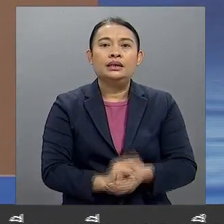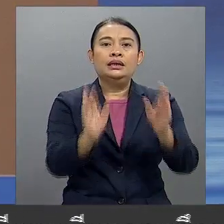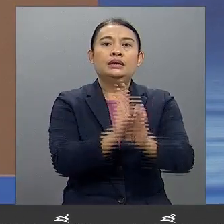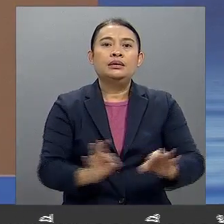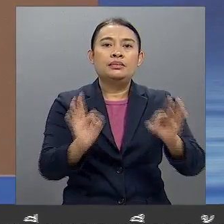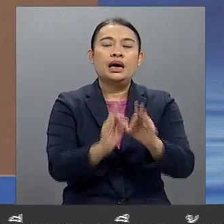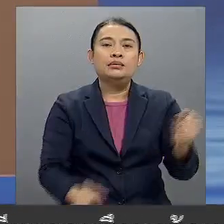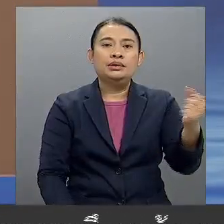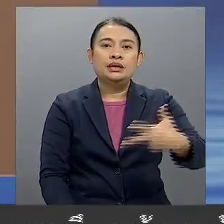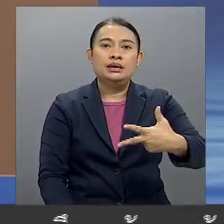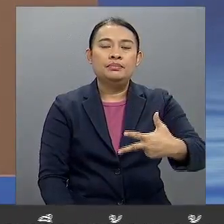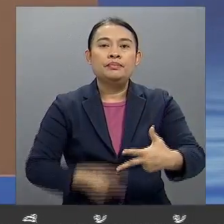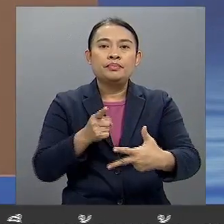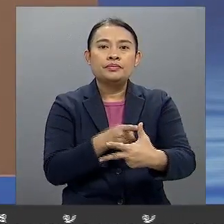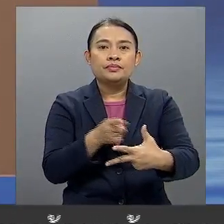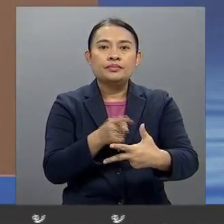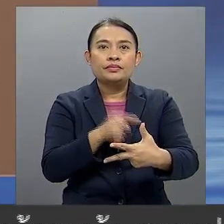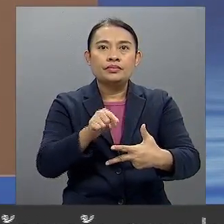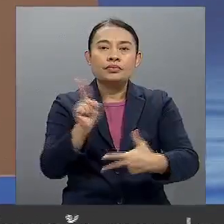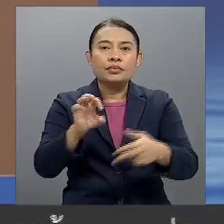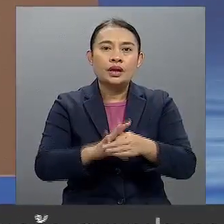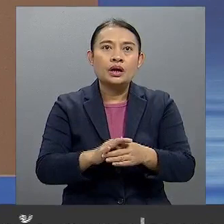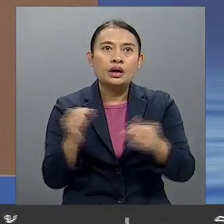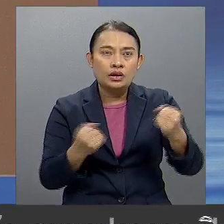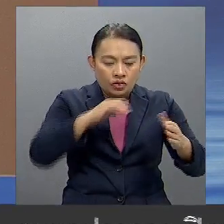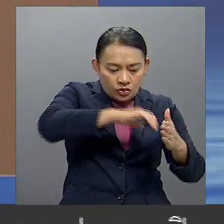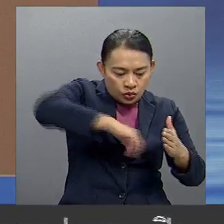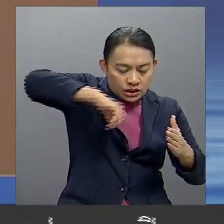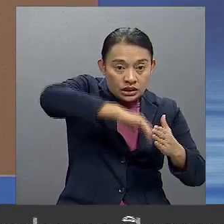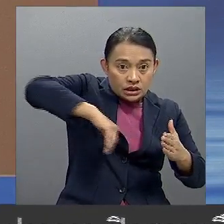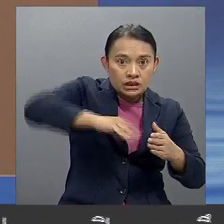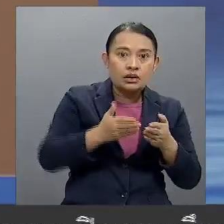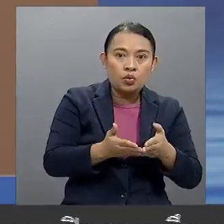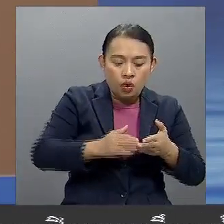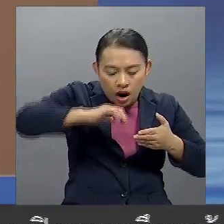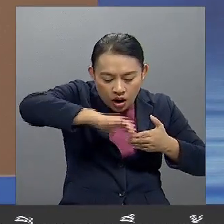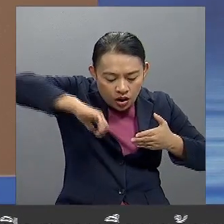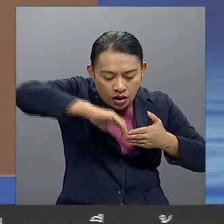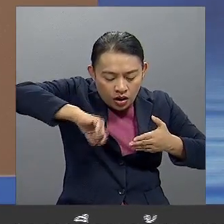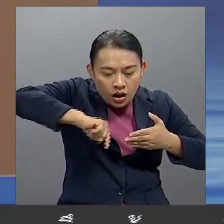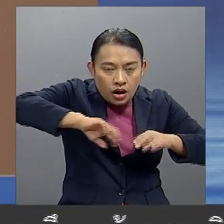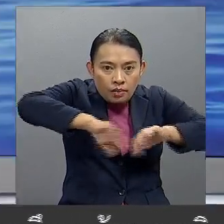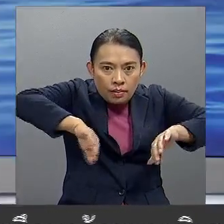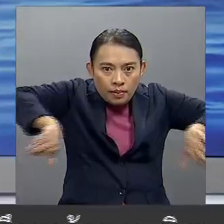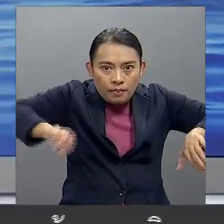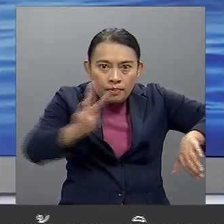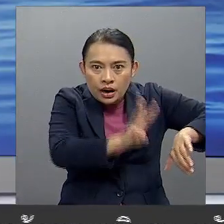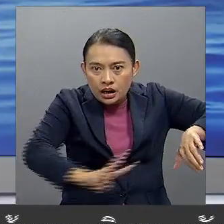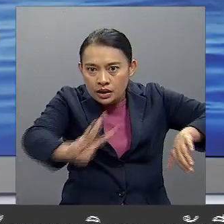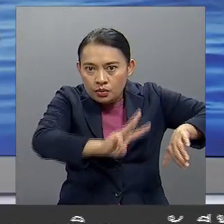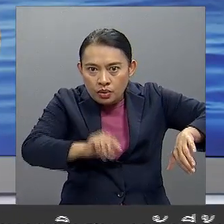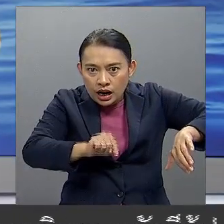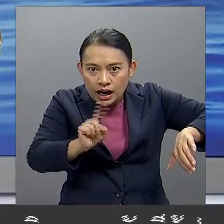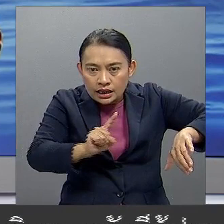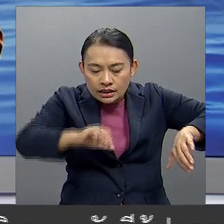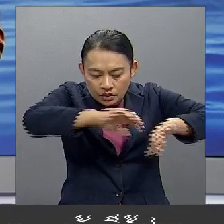กคือการใช้รถขุดดินวรเวณหัวเรือเพื่อให้มีช่องว้างหลงจากนั้นกจะใช้เรือลาก